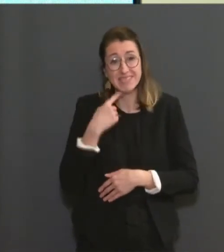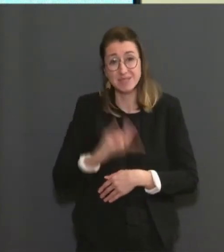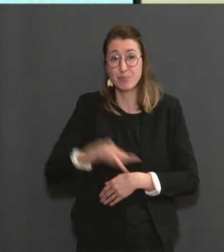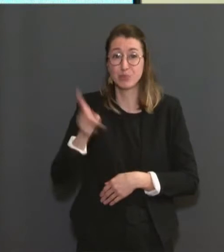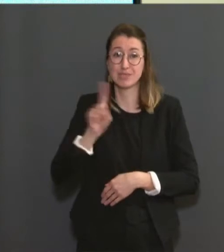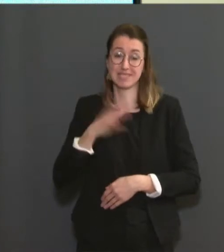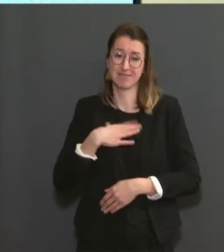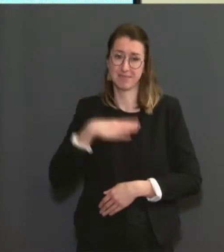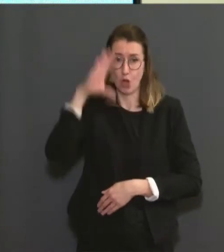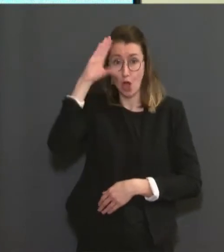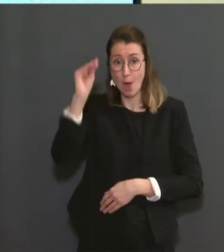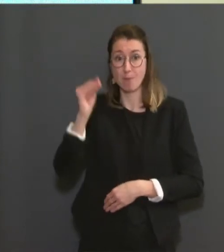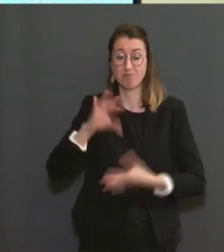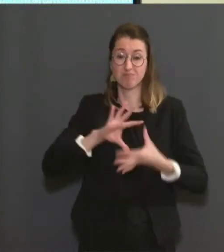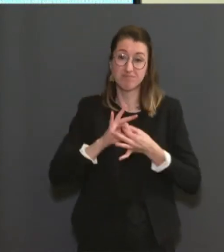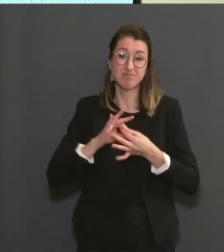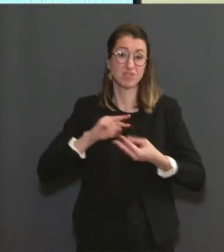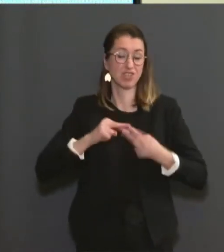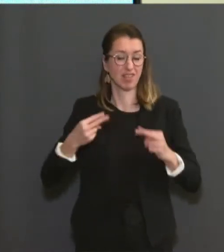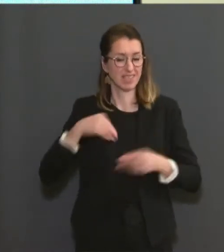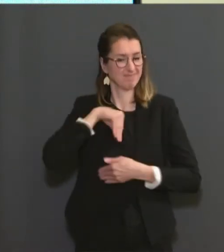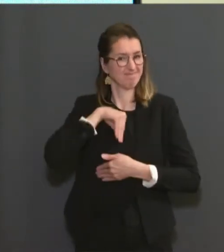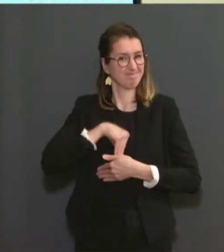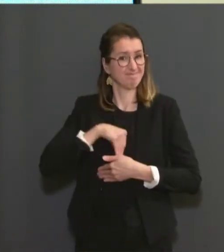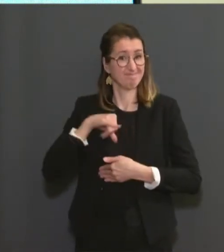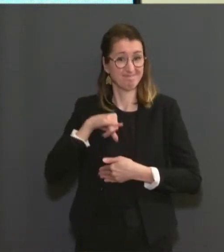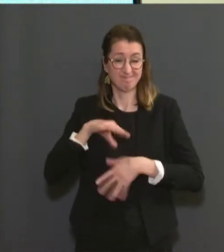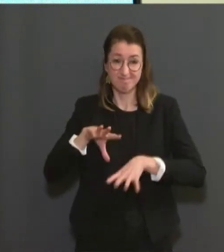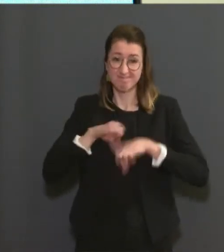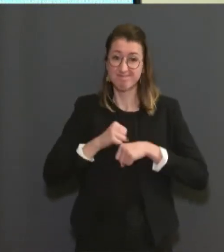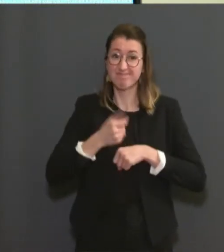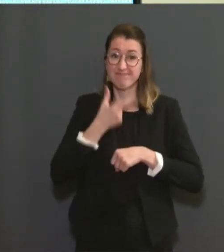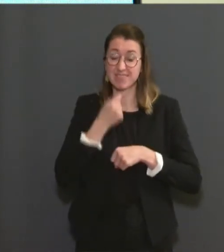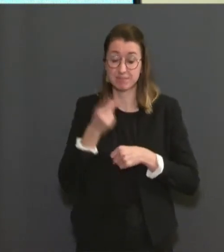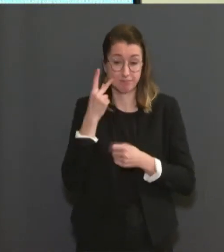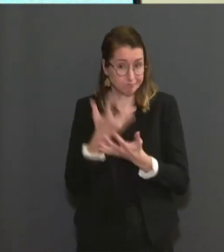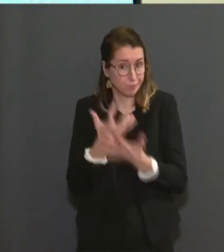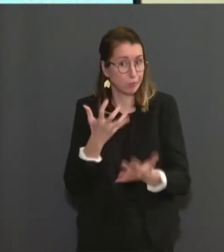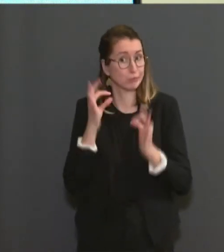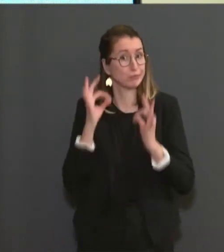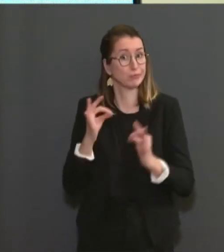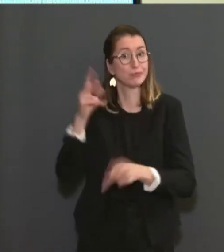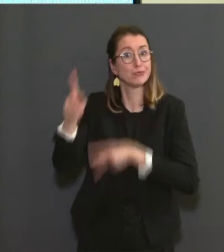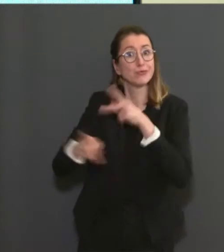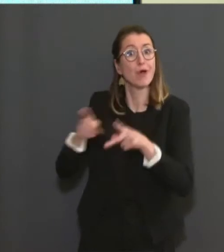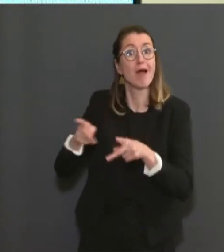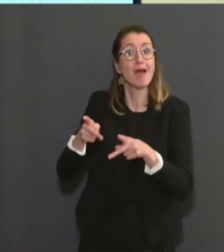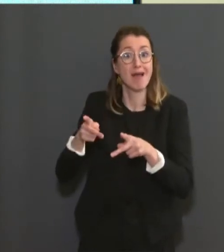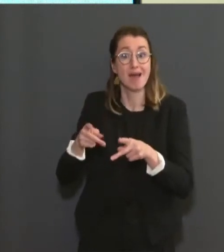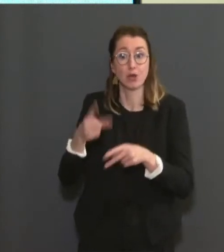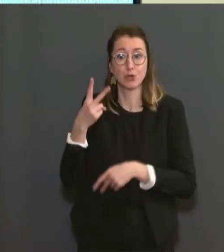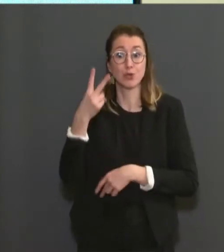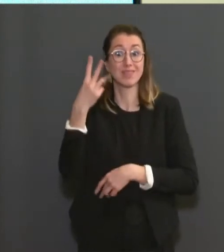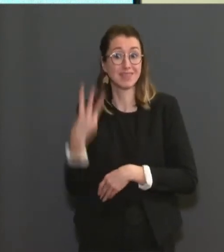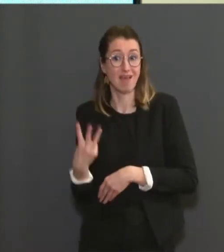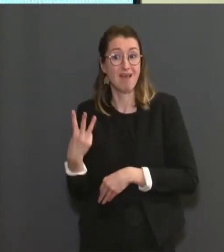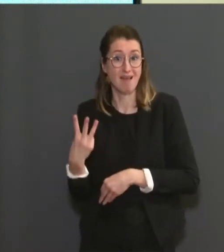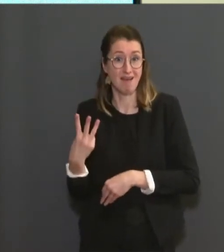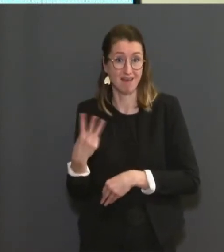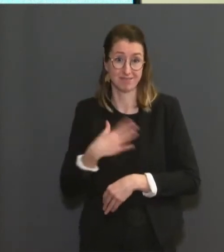pathologie et ils sont plus représentés en soins intensifs. À peu près 2/3 des hospitalisations, 68% en l'occurrence,